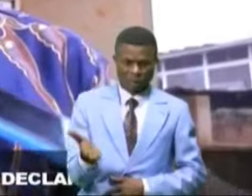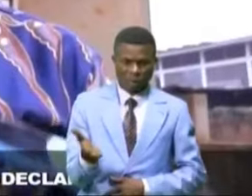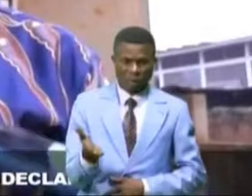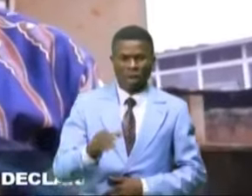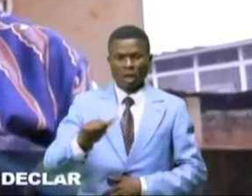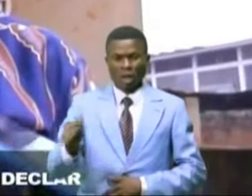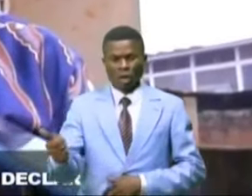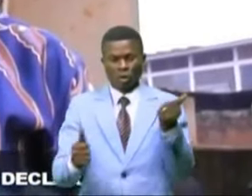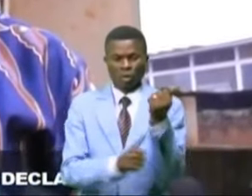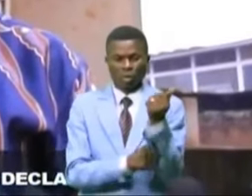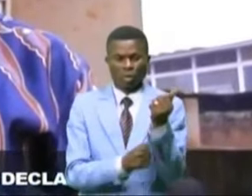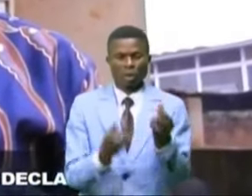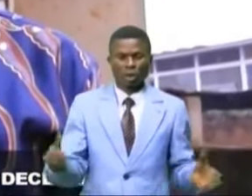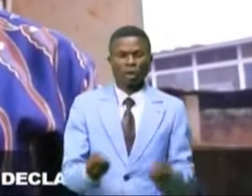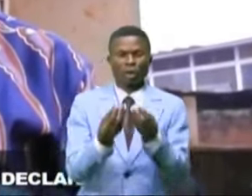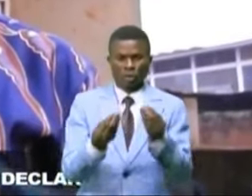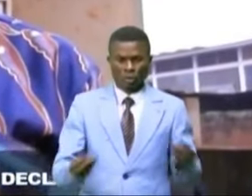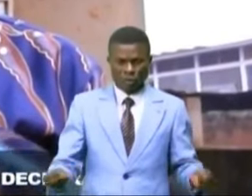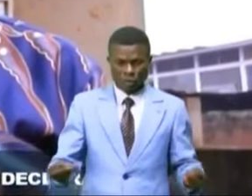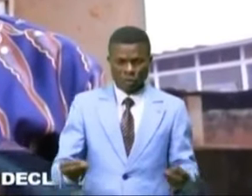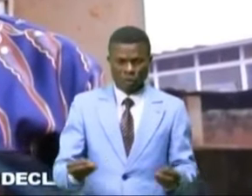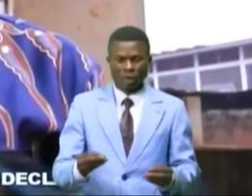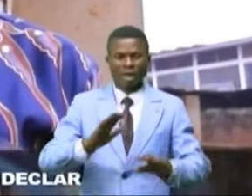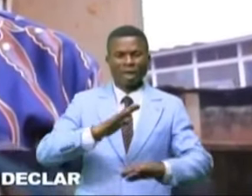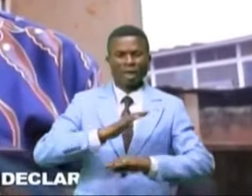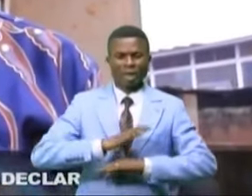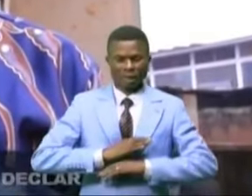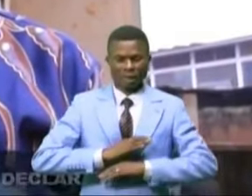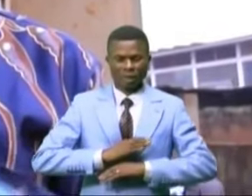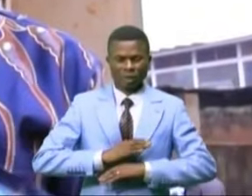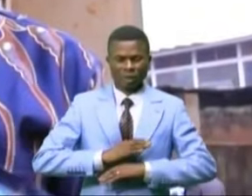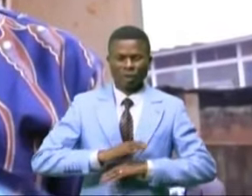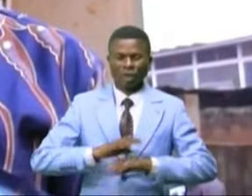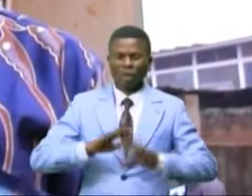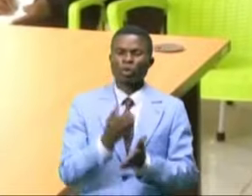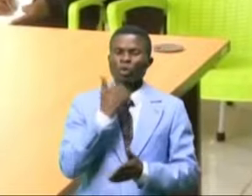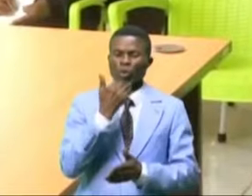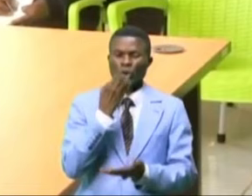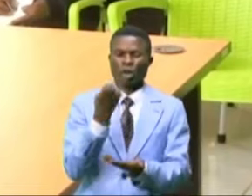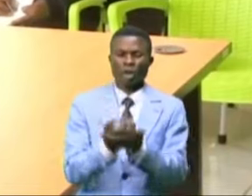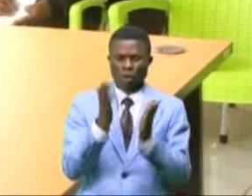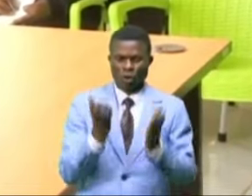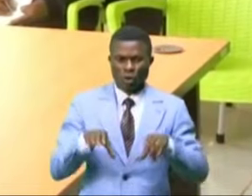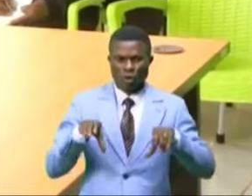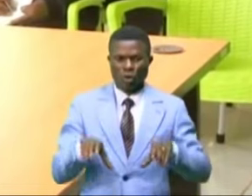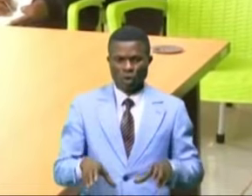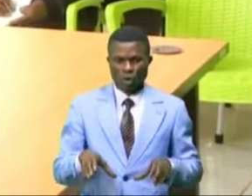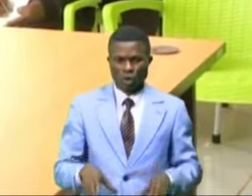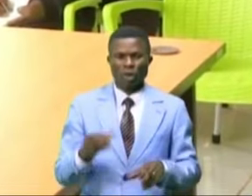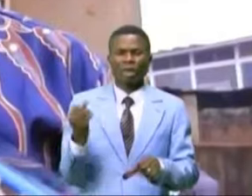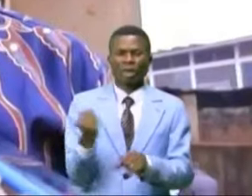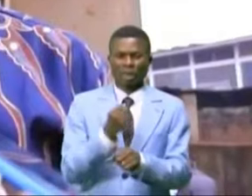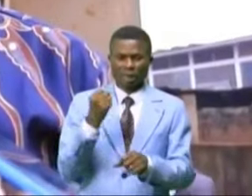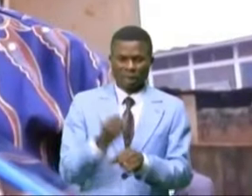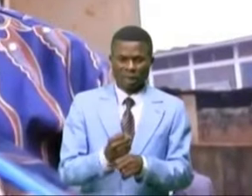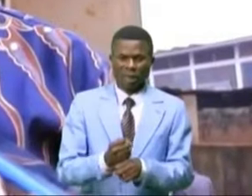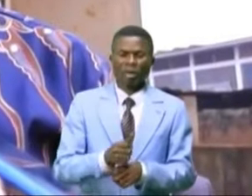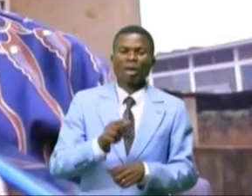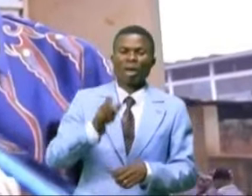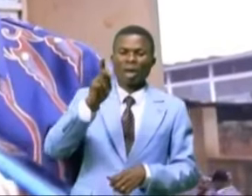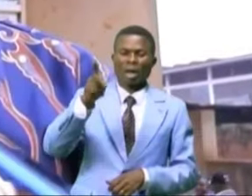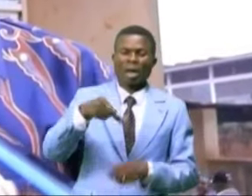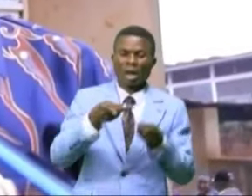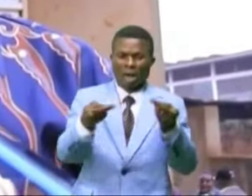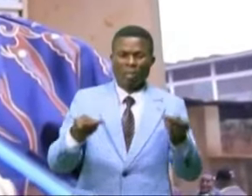Une autre nouvelle solution. Un soulagement pour les opérateurs économiques qui utilisent le port de